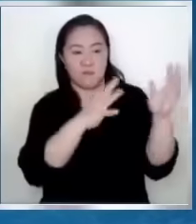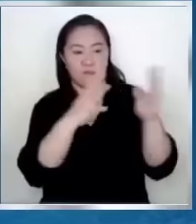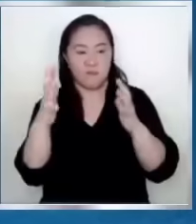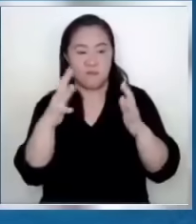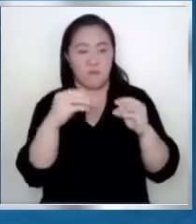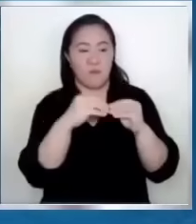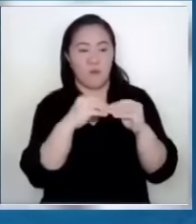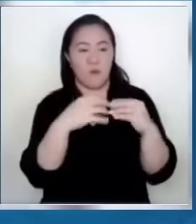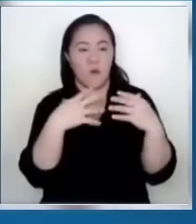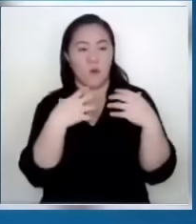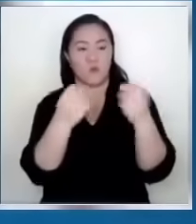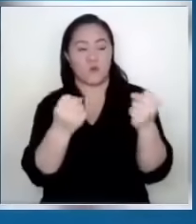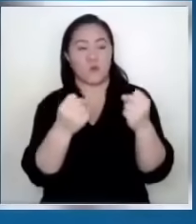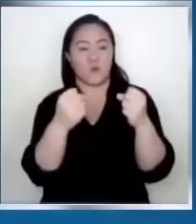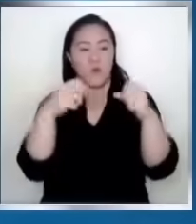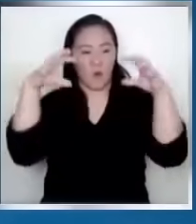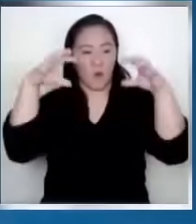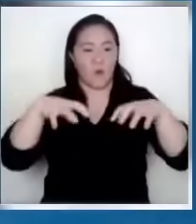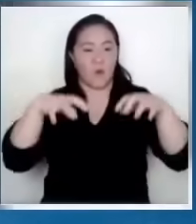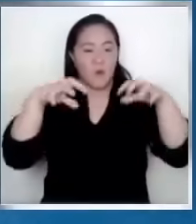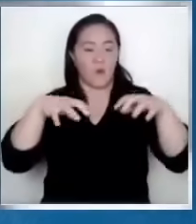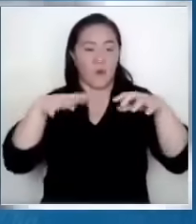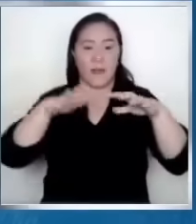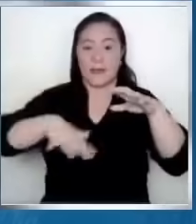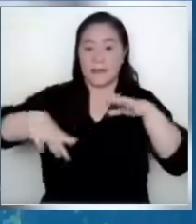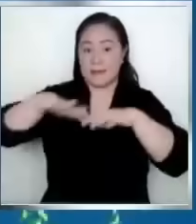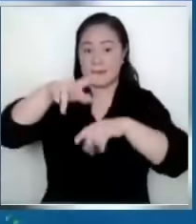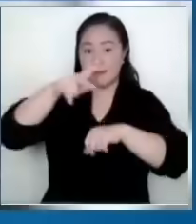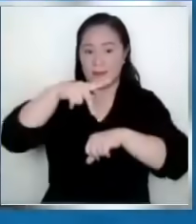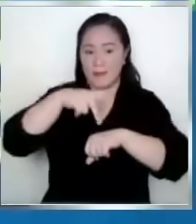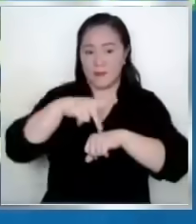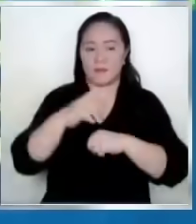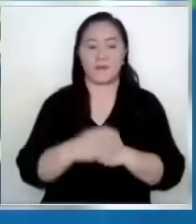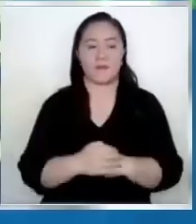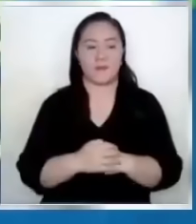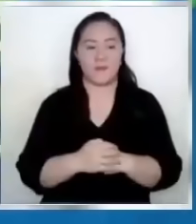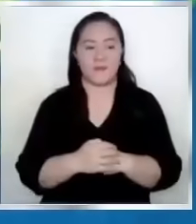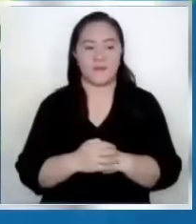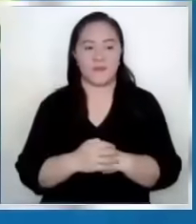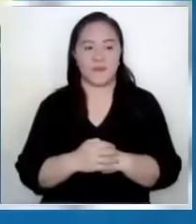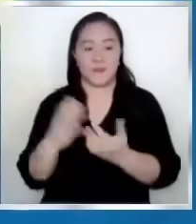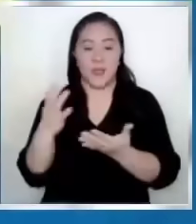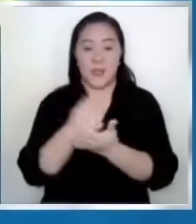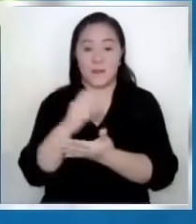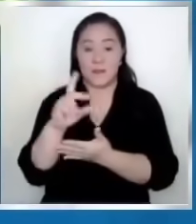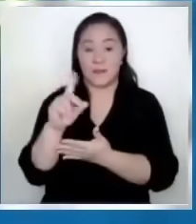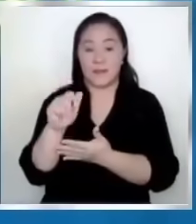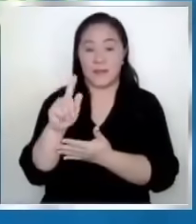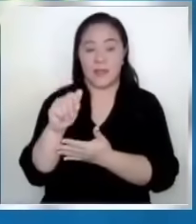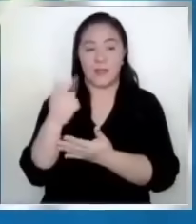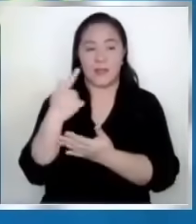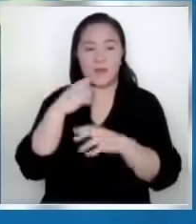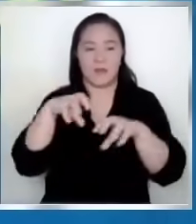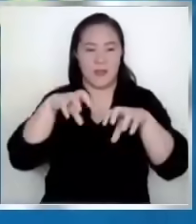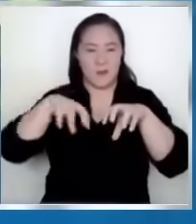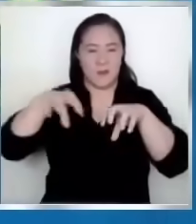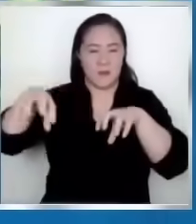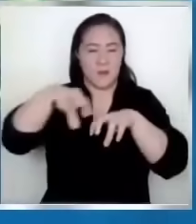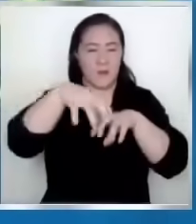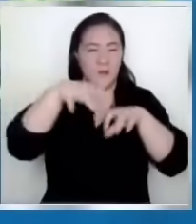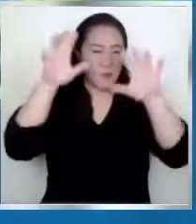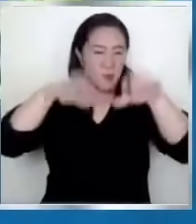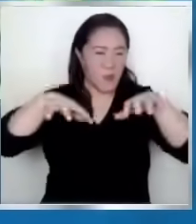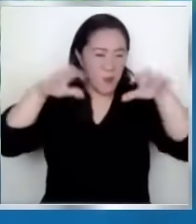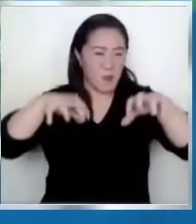na bugso ng hangin sa ilang bahagi ng bansa. Base sa datos ng Metro Weather, may mga kalat-kalat na ulan bukas ng hapon